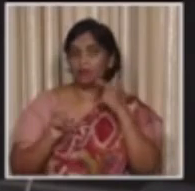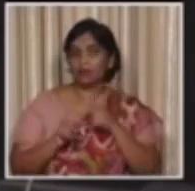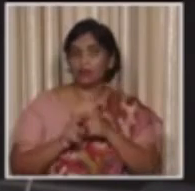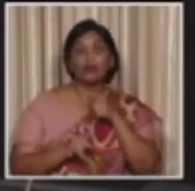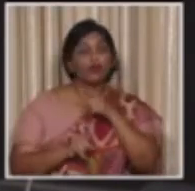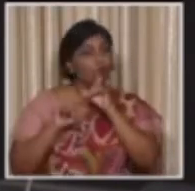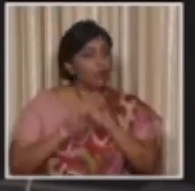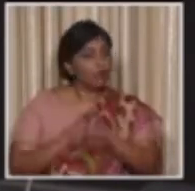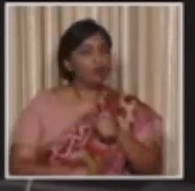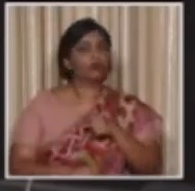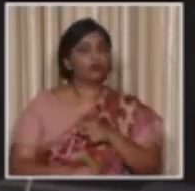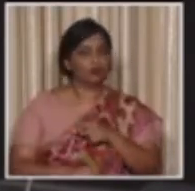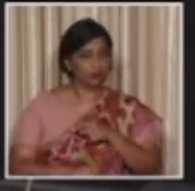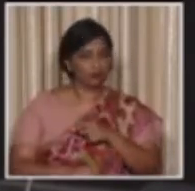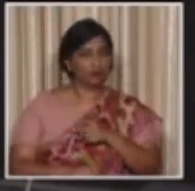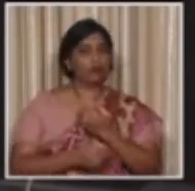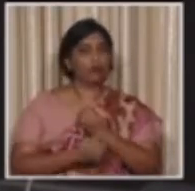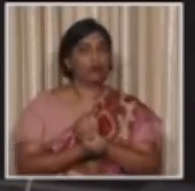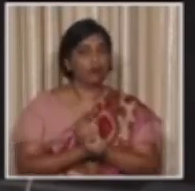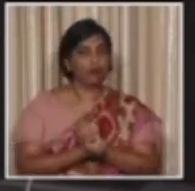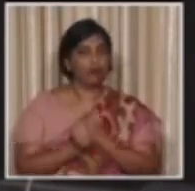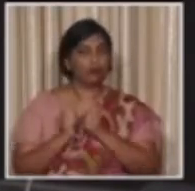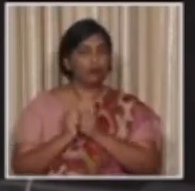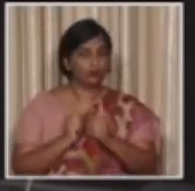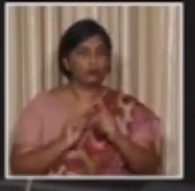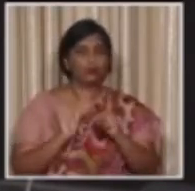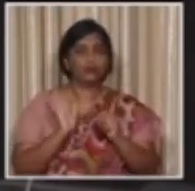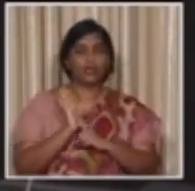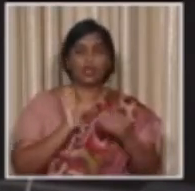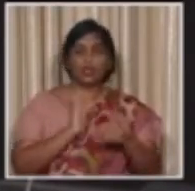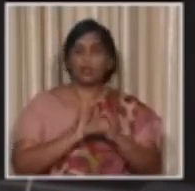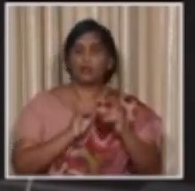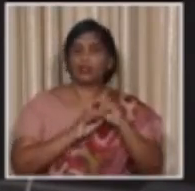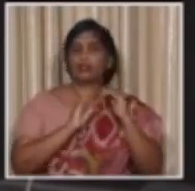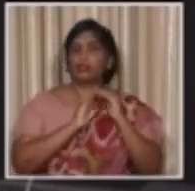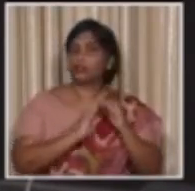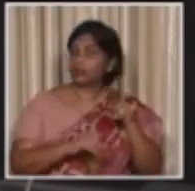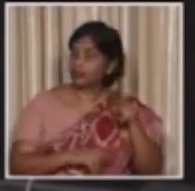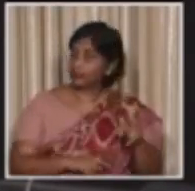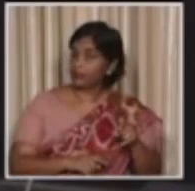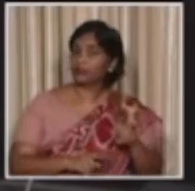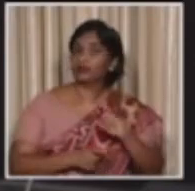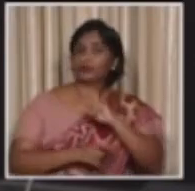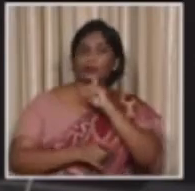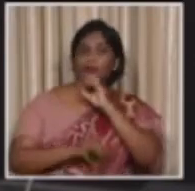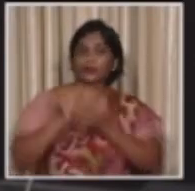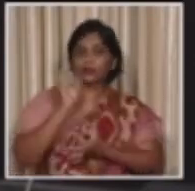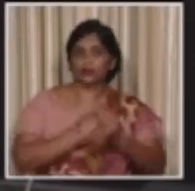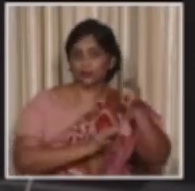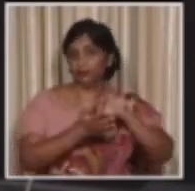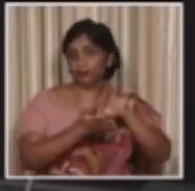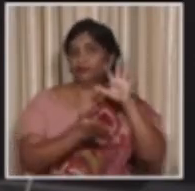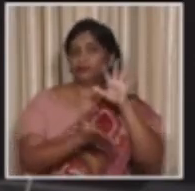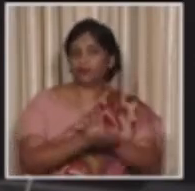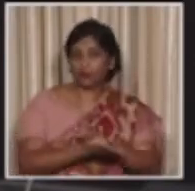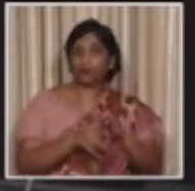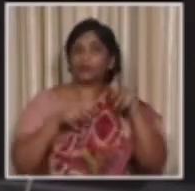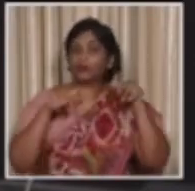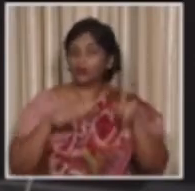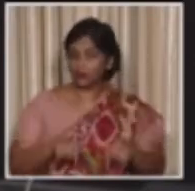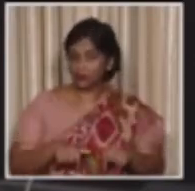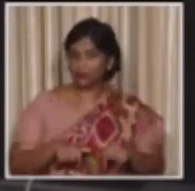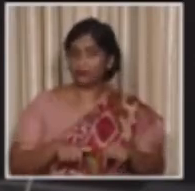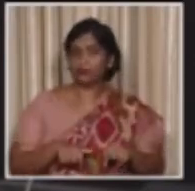ඒ වගේ සිද්ධියකට පොලිසිය කටයුතු කරද්දී කම්කරු දෙපාර්තමේන්තුවත් ඒ සම්බන්ධයෙන් නඩු පැවරීම කටයුතු කරන්න ඕනි. අද